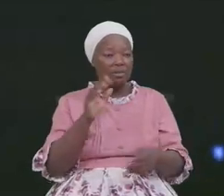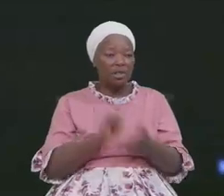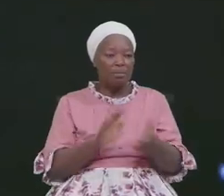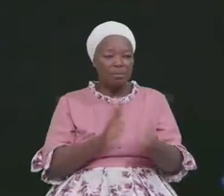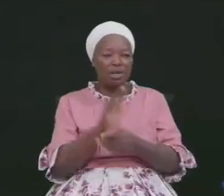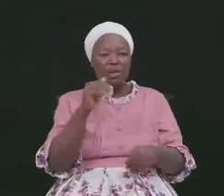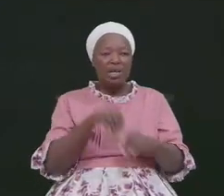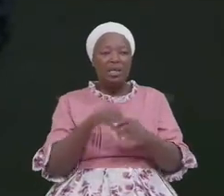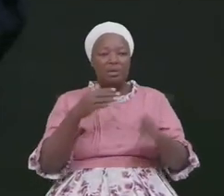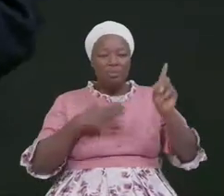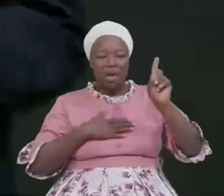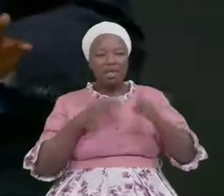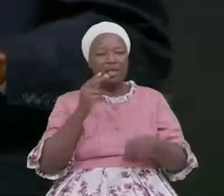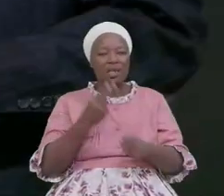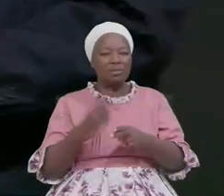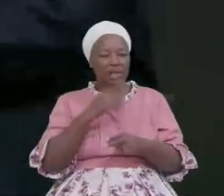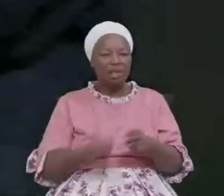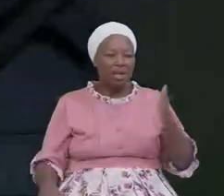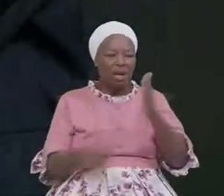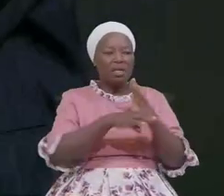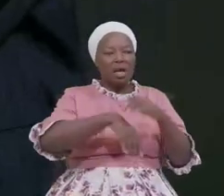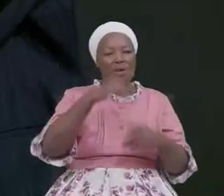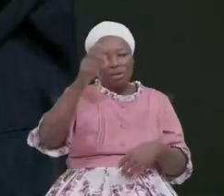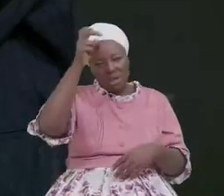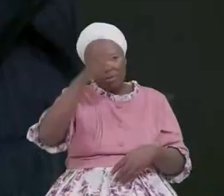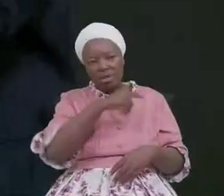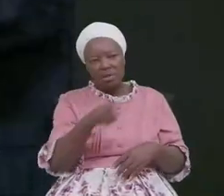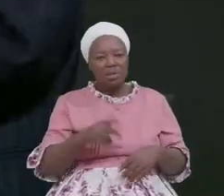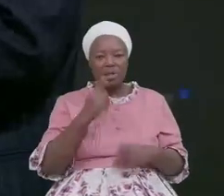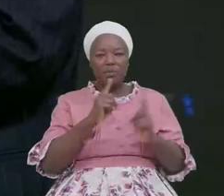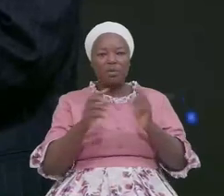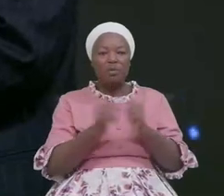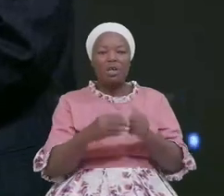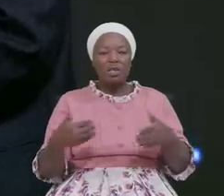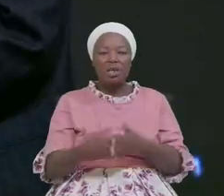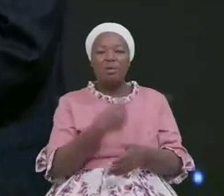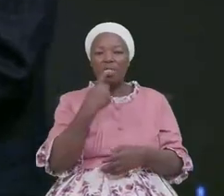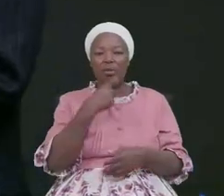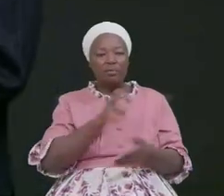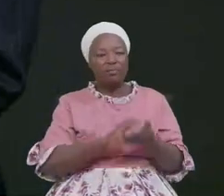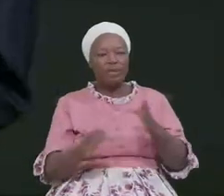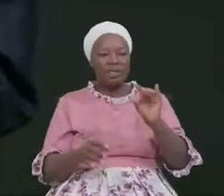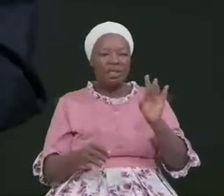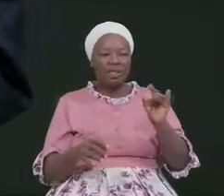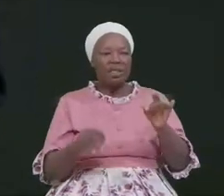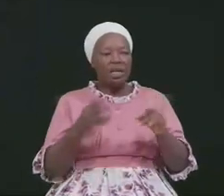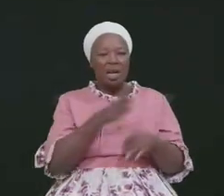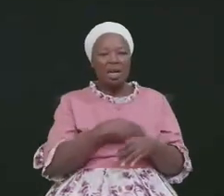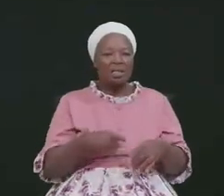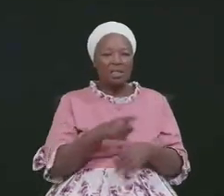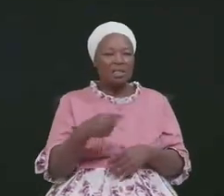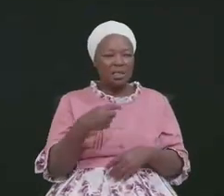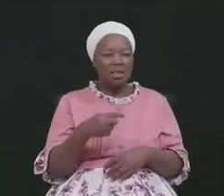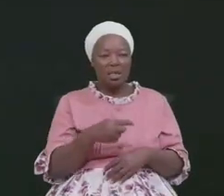démons, ils parleront de nouvelles langues. Verset 18, ils saisiront des serpents.